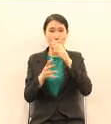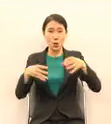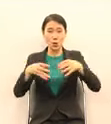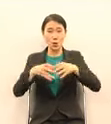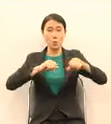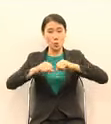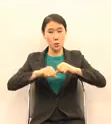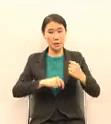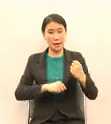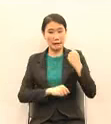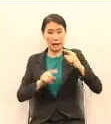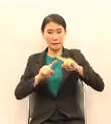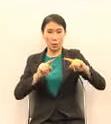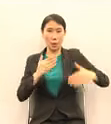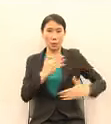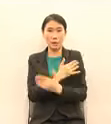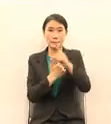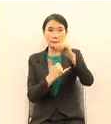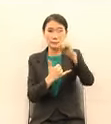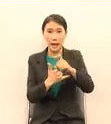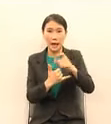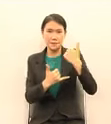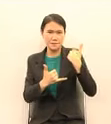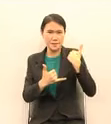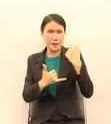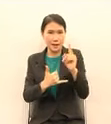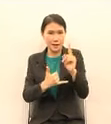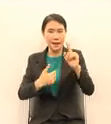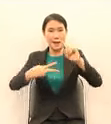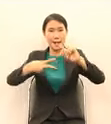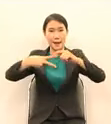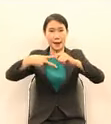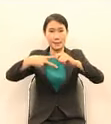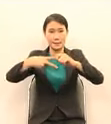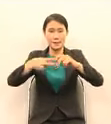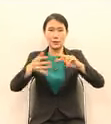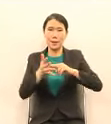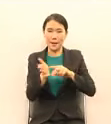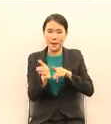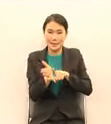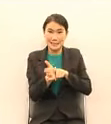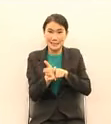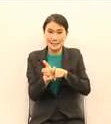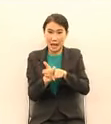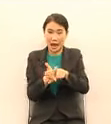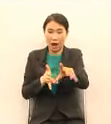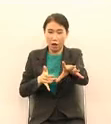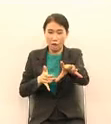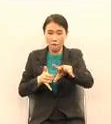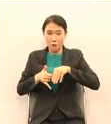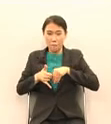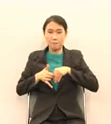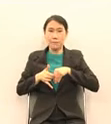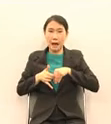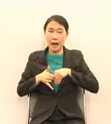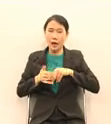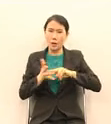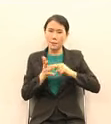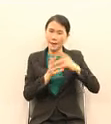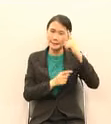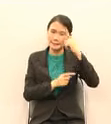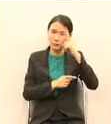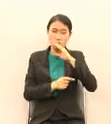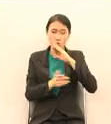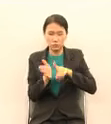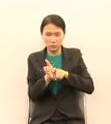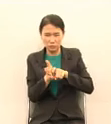ก็อาจจึงเสียชีวิตนะครับประเด็นแรกคือจำนวนเชื้อที่เข้าไปนะครับสังเกตว่าถ้าเข้าไป